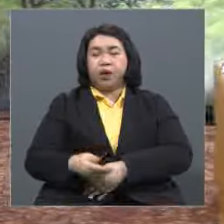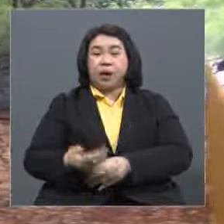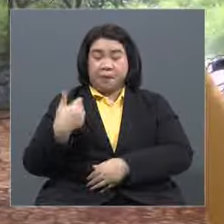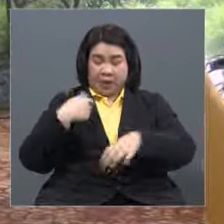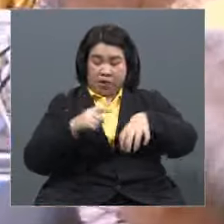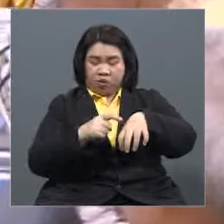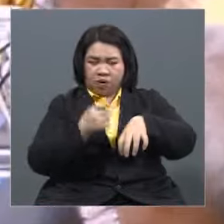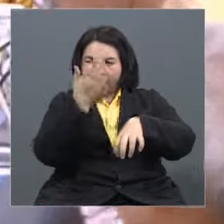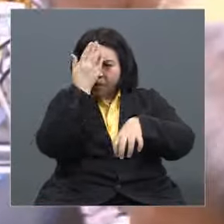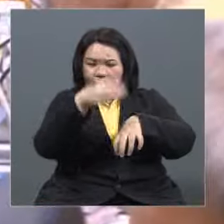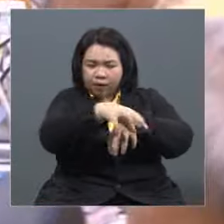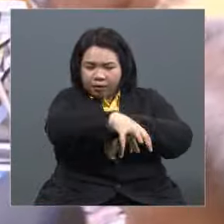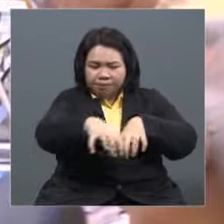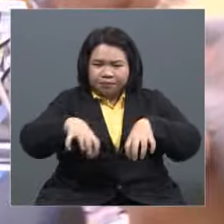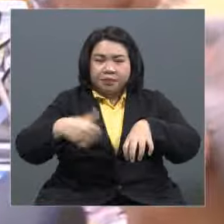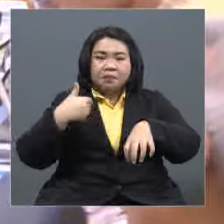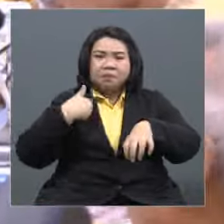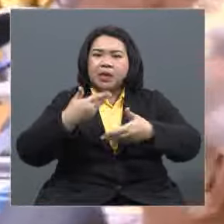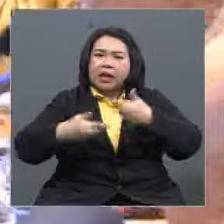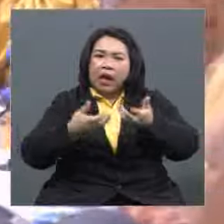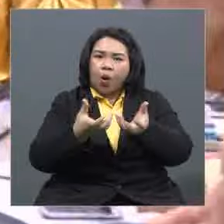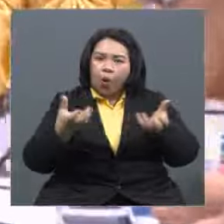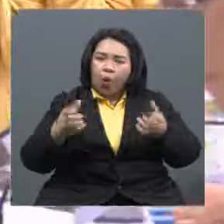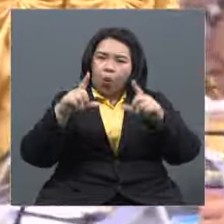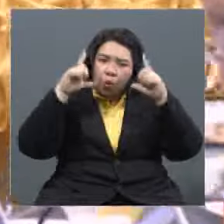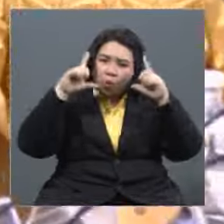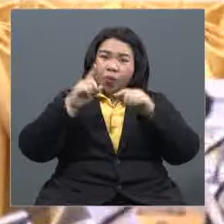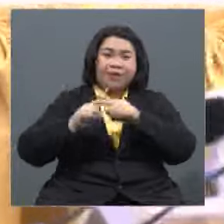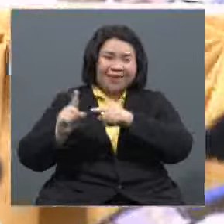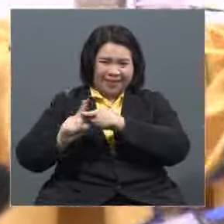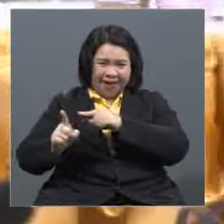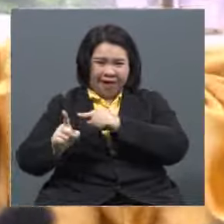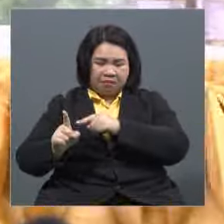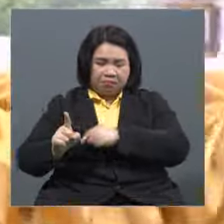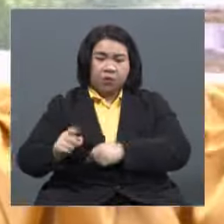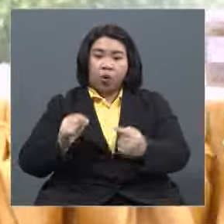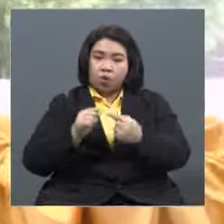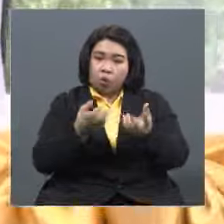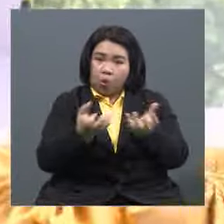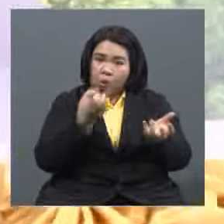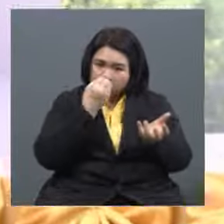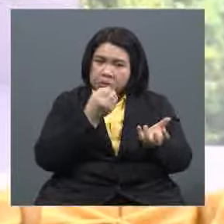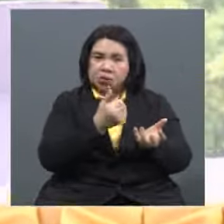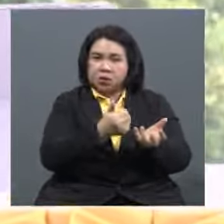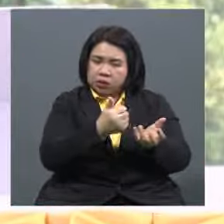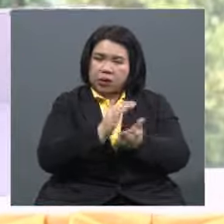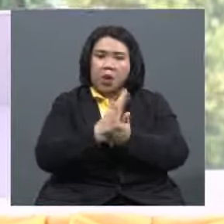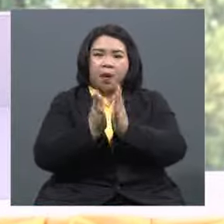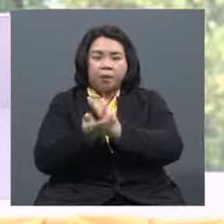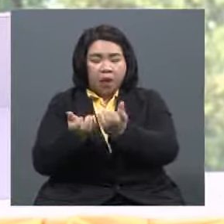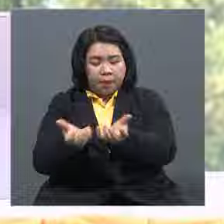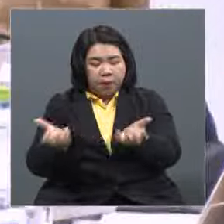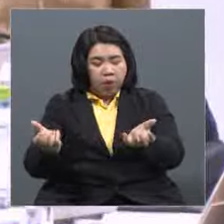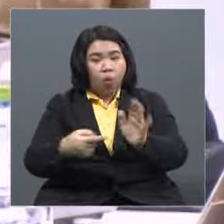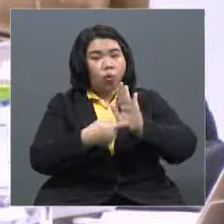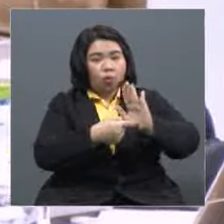ชุมชนของดีของเด่นในจังหวัดนครราชสีมามาจัดแสดงเป็นภูมิปัญญาด้านอาหารที่มีเอกลักษณ์มาแปรรูปเป็นผลิตภัณฑ์เพื่อ